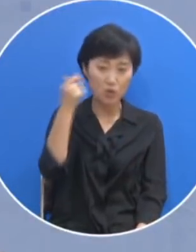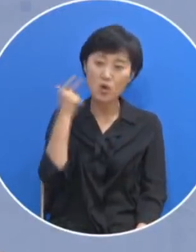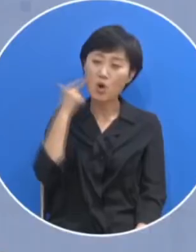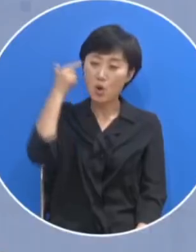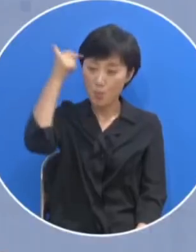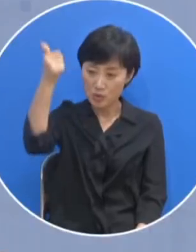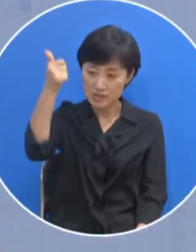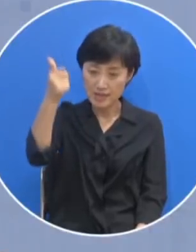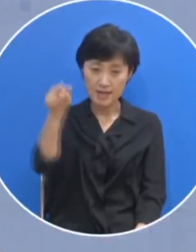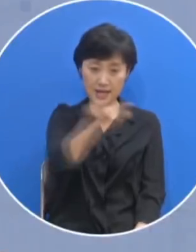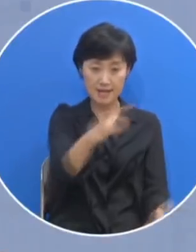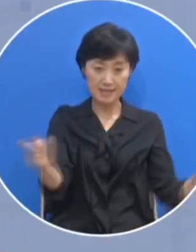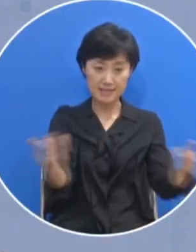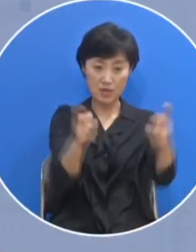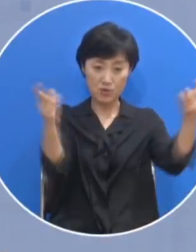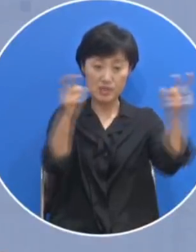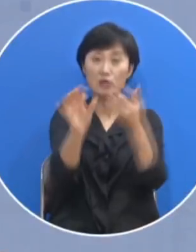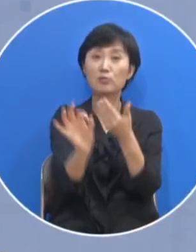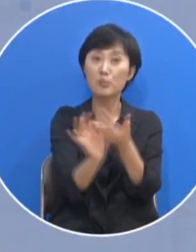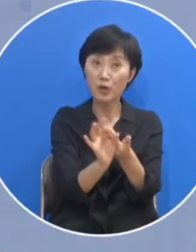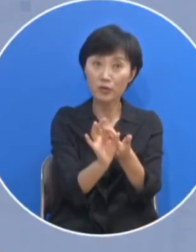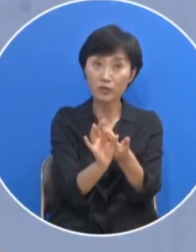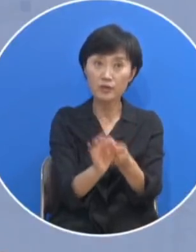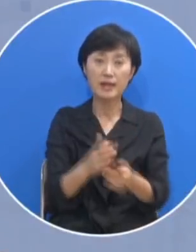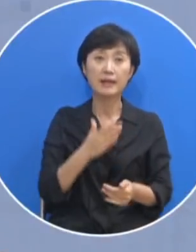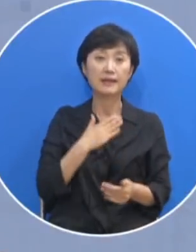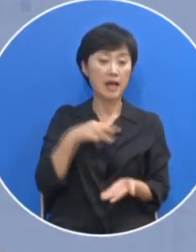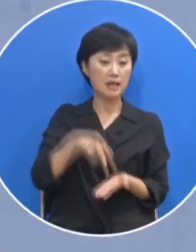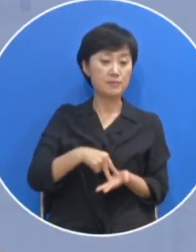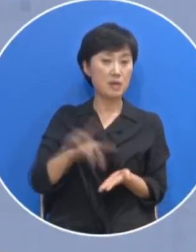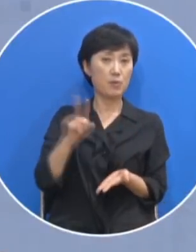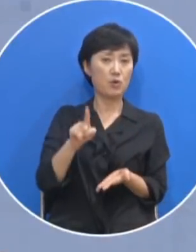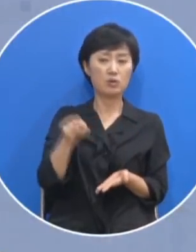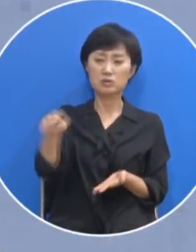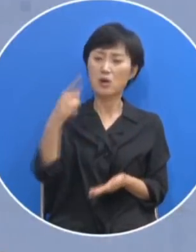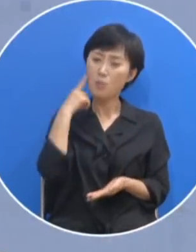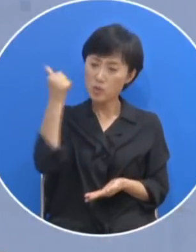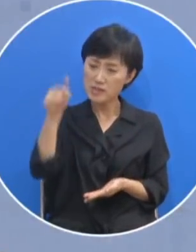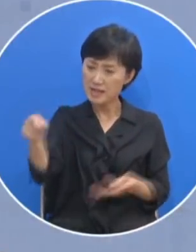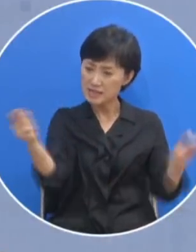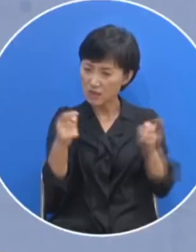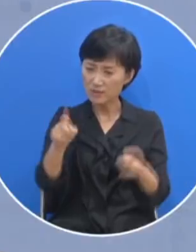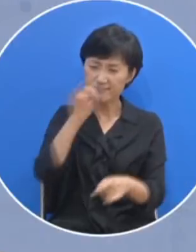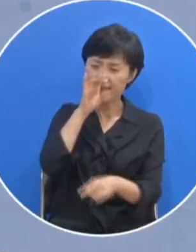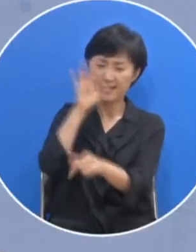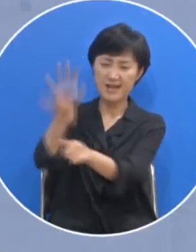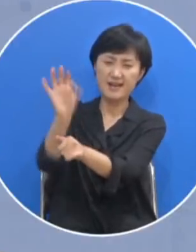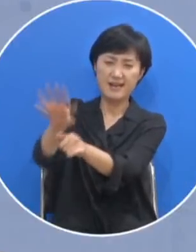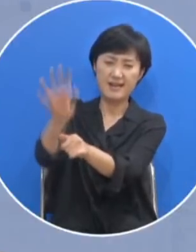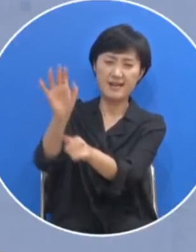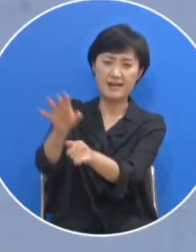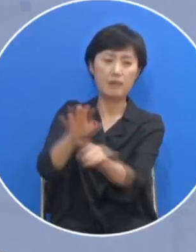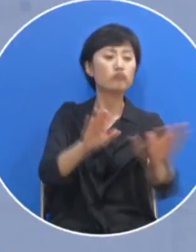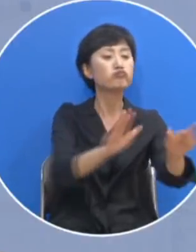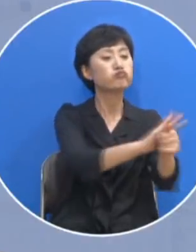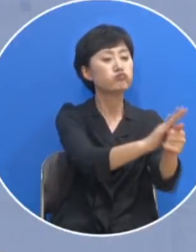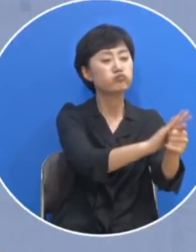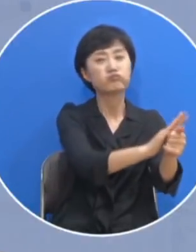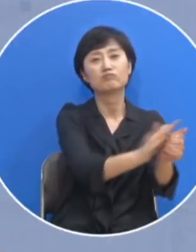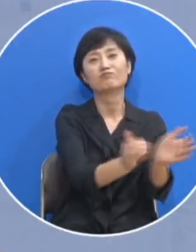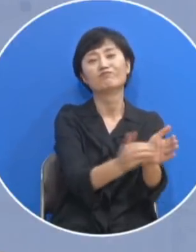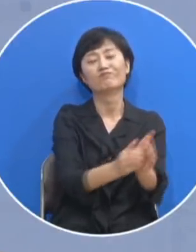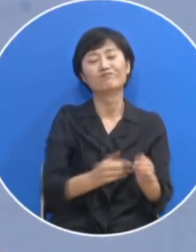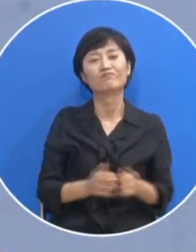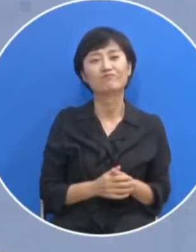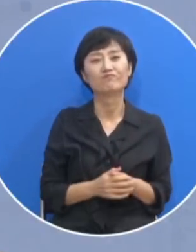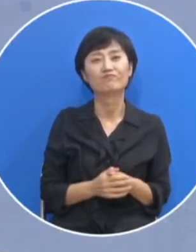때문에 뭐가 잘못된 거야 이렇게 마루스 다 이러면서 한데 떨어지고 그래서 빠이 person now i 듯했고 on 쌍